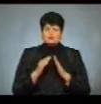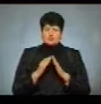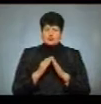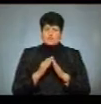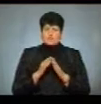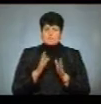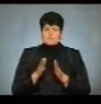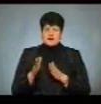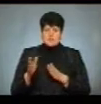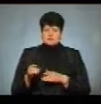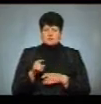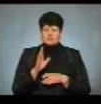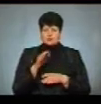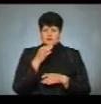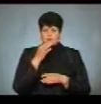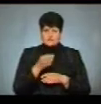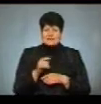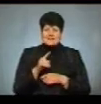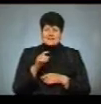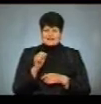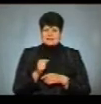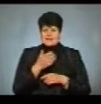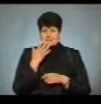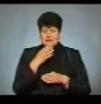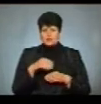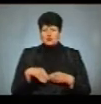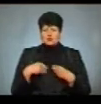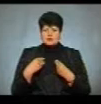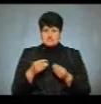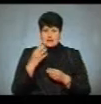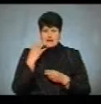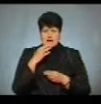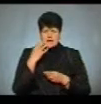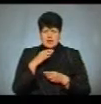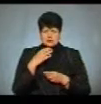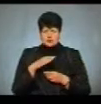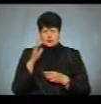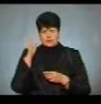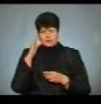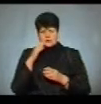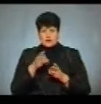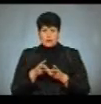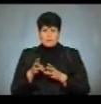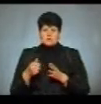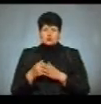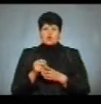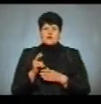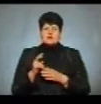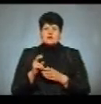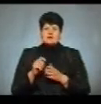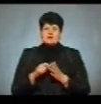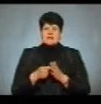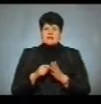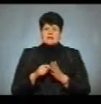тобто тепломережі будуть відповідати за теплоносі, як гарячі води, так опалення, до квартири, до крана,